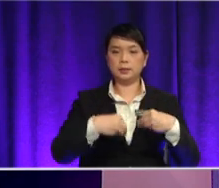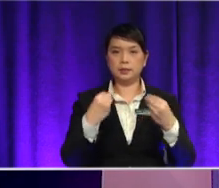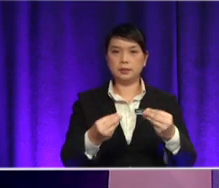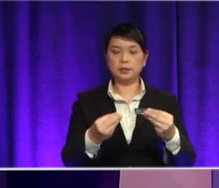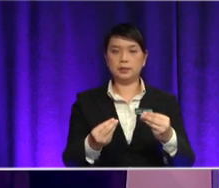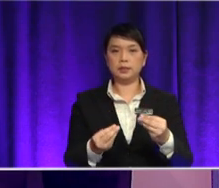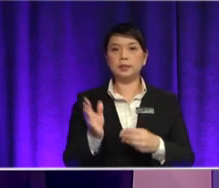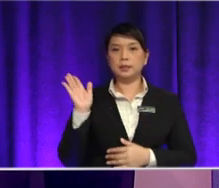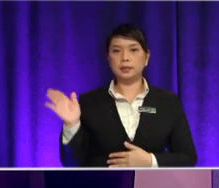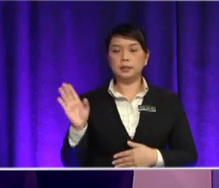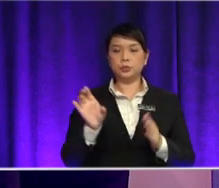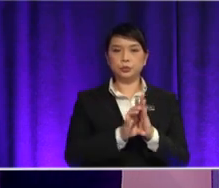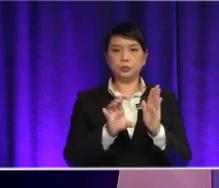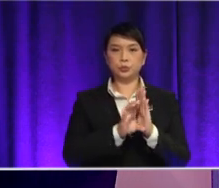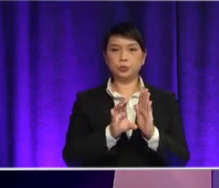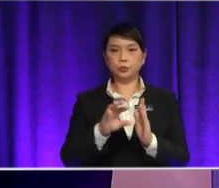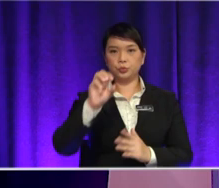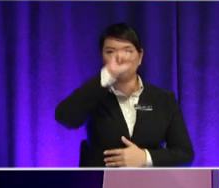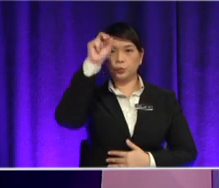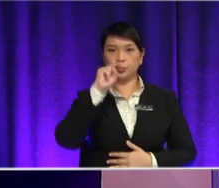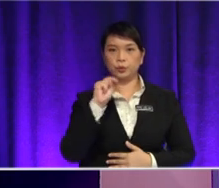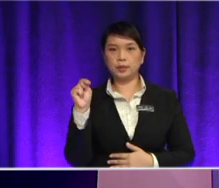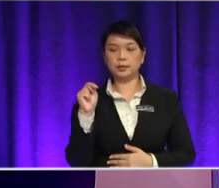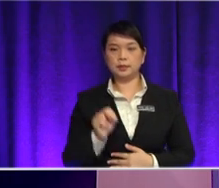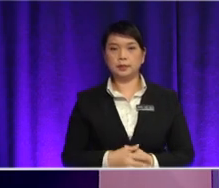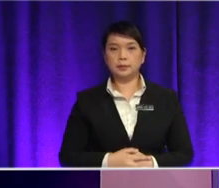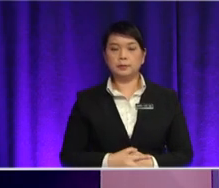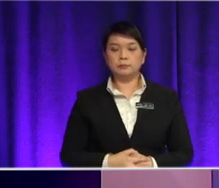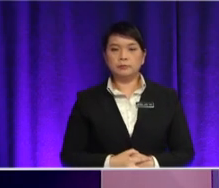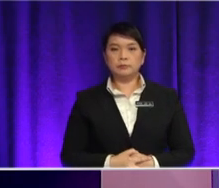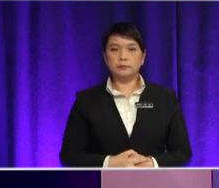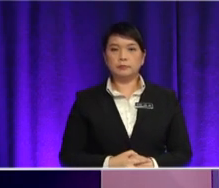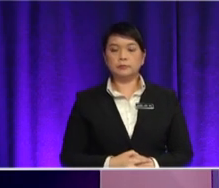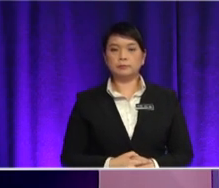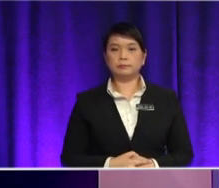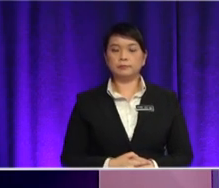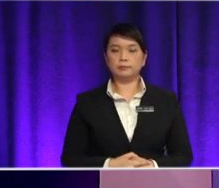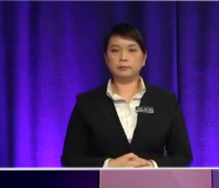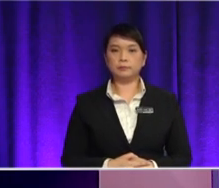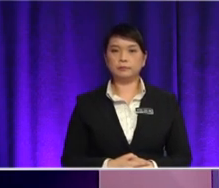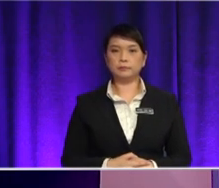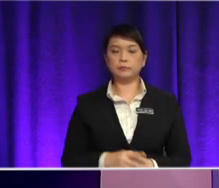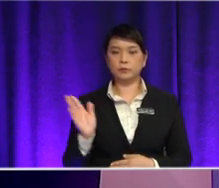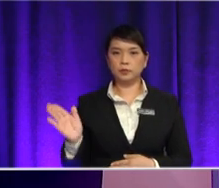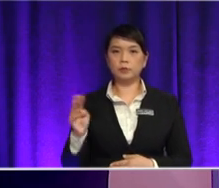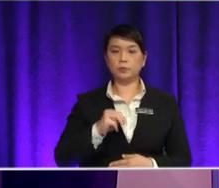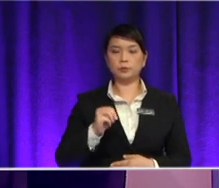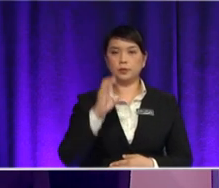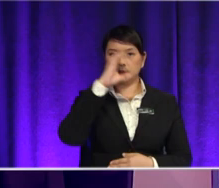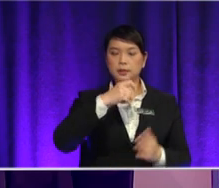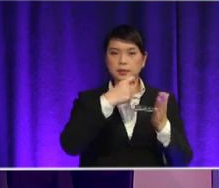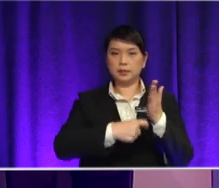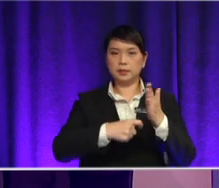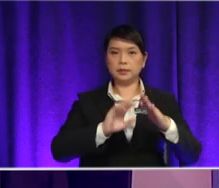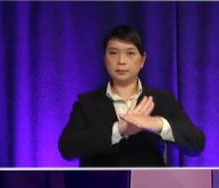ini adalah contoh soalan Nisa. Baik. Okey, ini adalah contoh soalan di mana daripada sini murid mencari nilai sempadan bawah